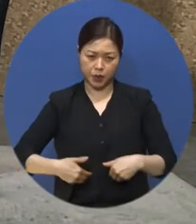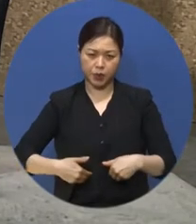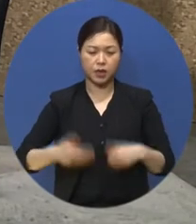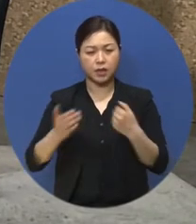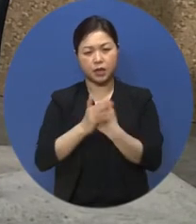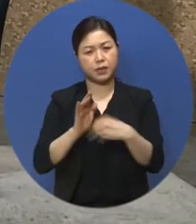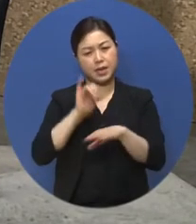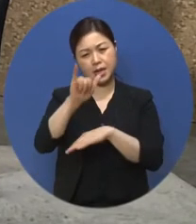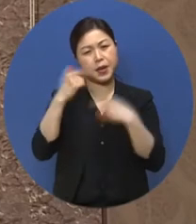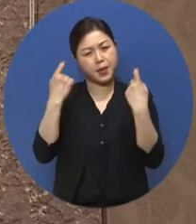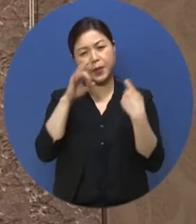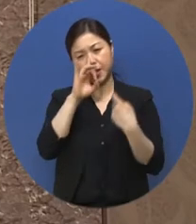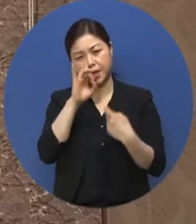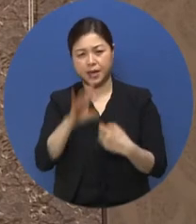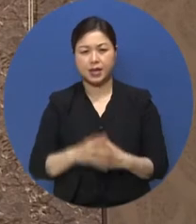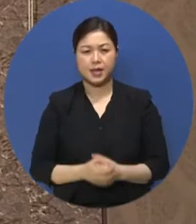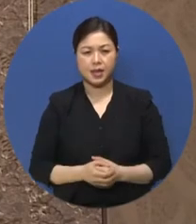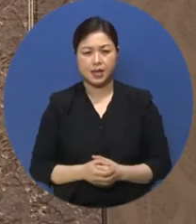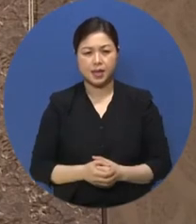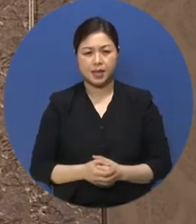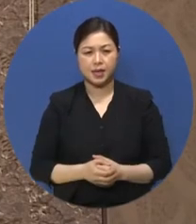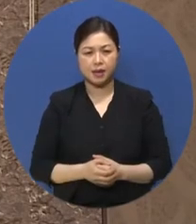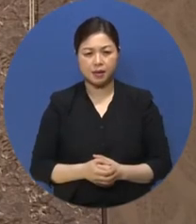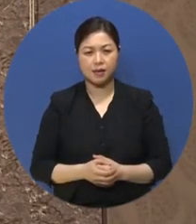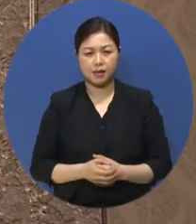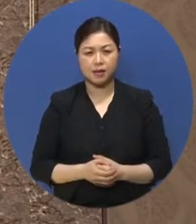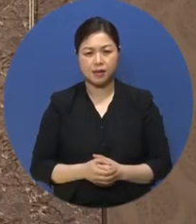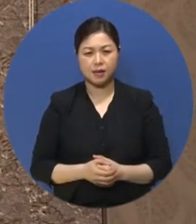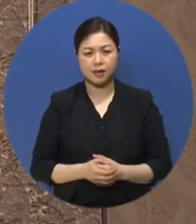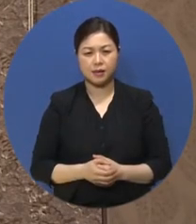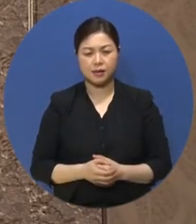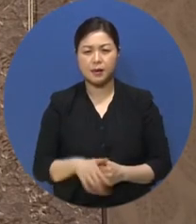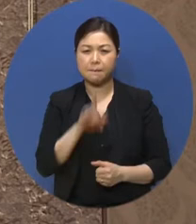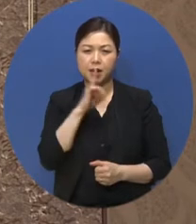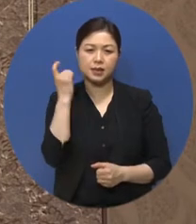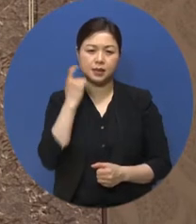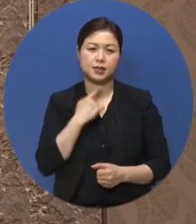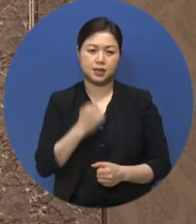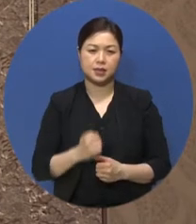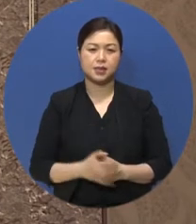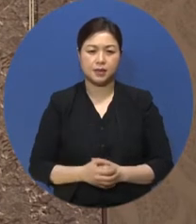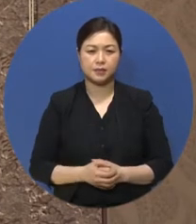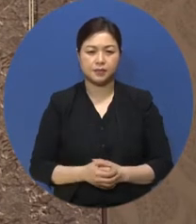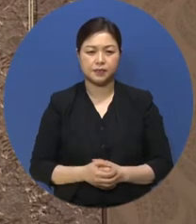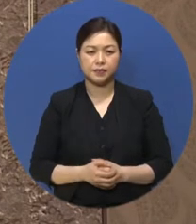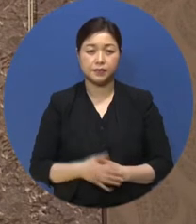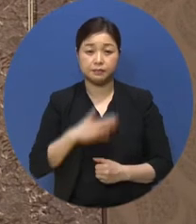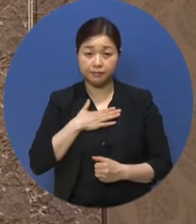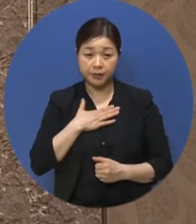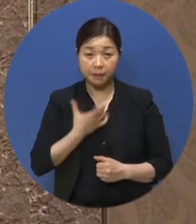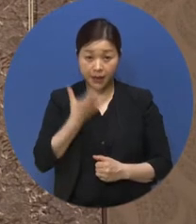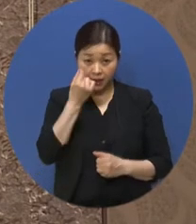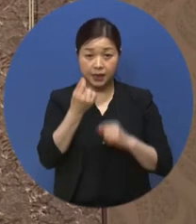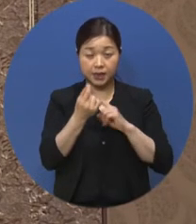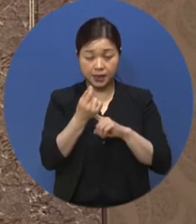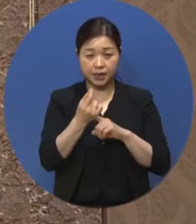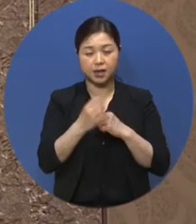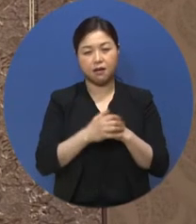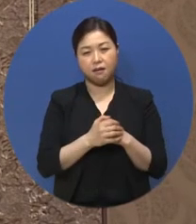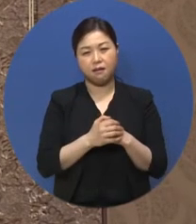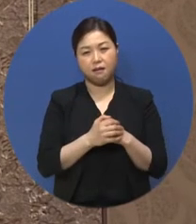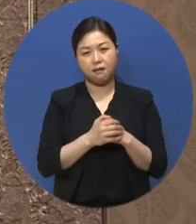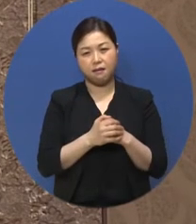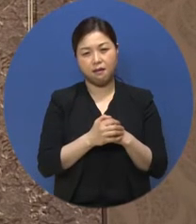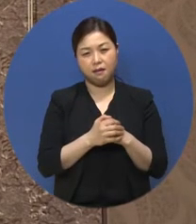있는 사람들도 그렇죠. 있고 얘기는 들었습니다. 그런 얘기를 들었어요. 그래서 저희도 빨리 이제 어느 정도 완화돼서